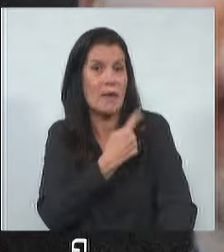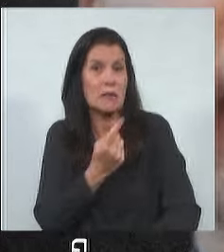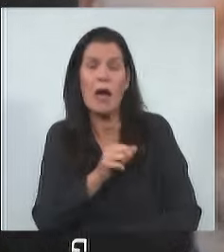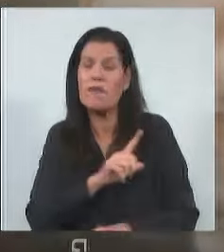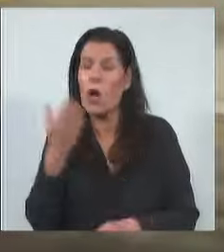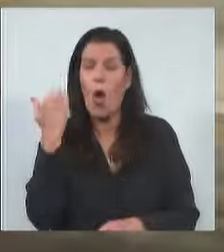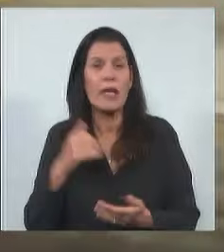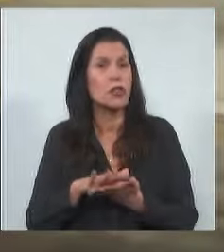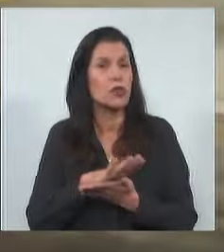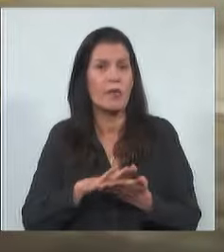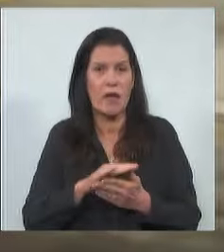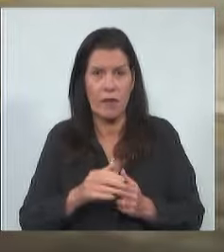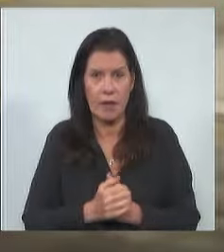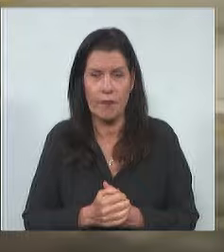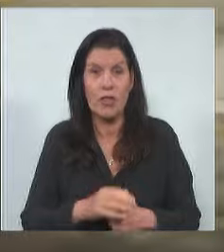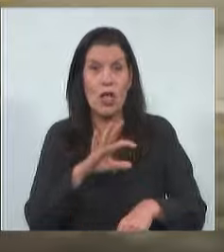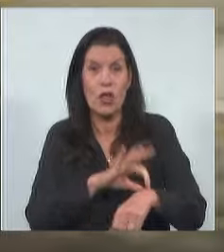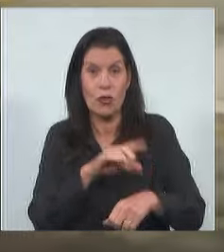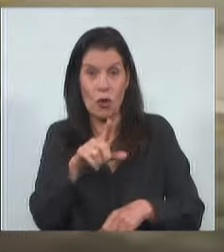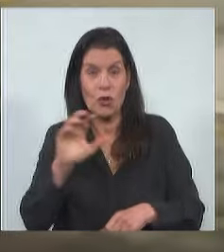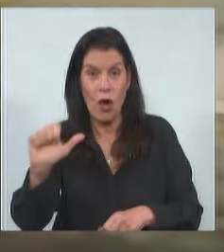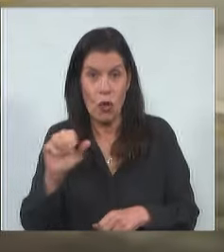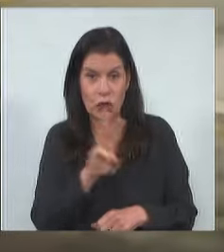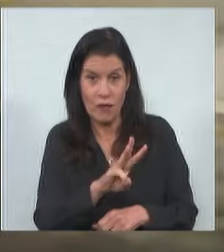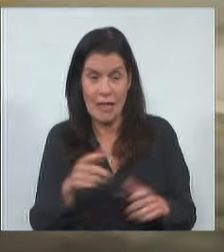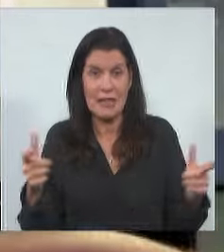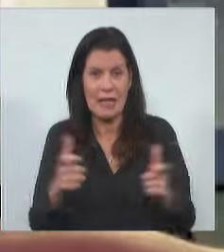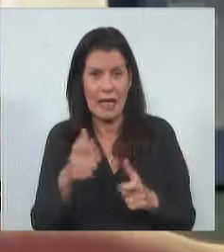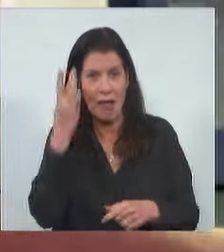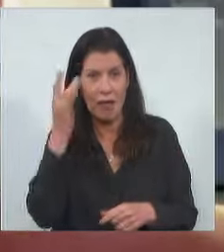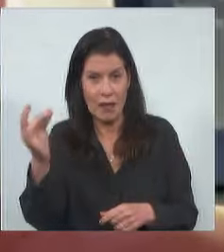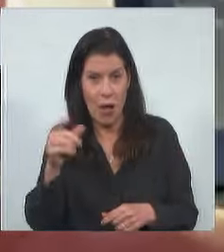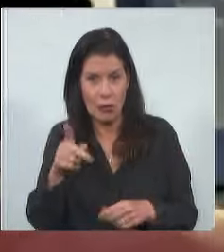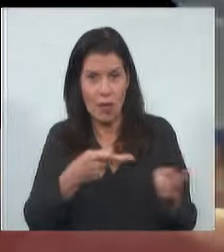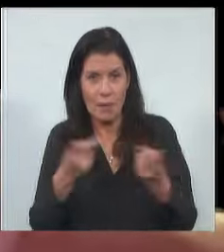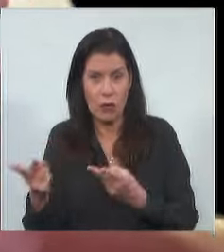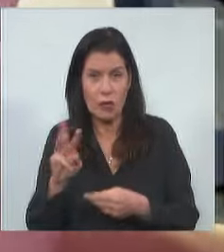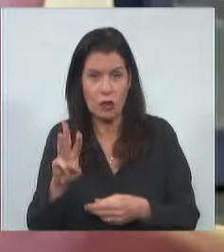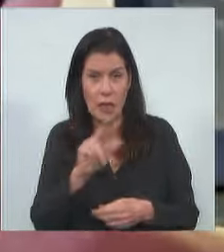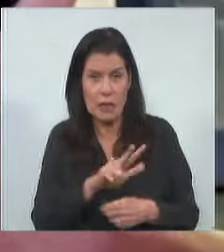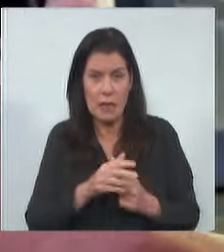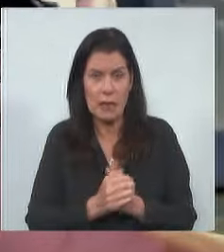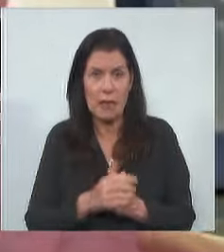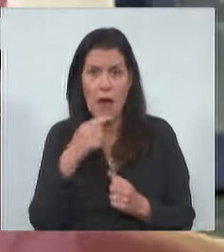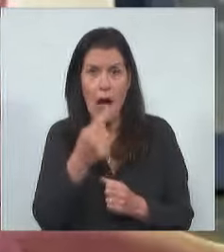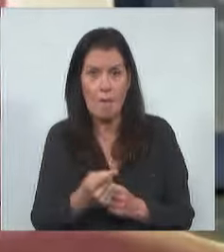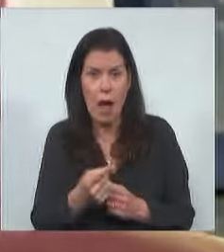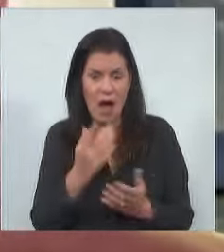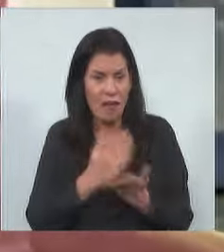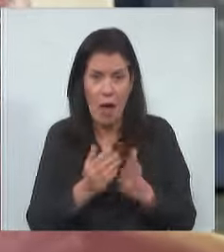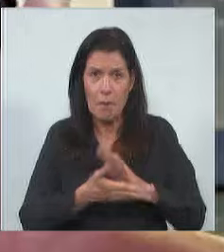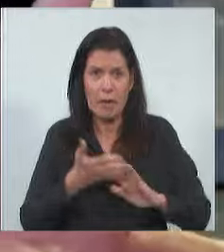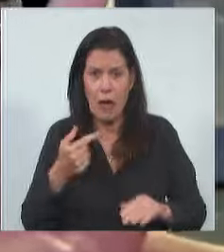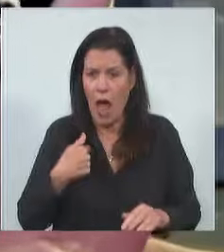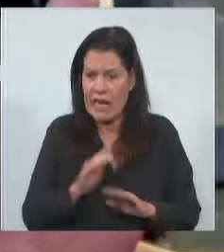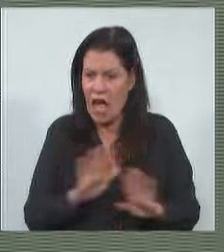דבר. דוקטור אלון שוורץ מיחידת הטראומה בשערי צדק טען מהרגע הראשון. מעולם לא טענתי שלא היו כליים בגופתו של